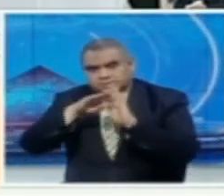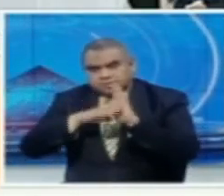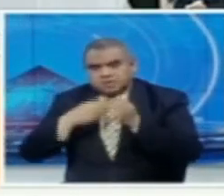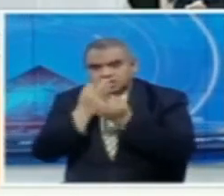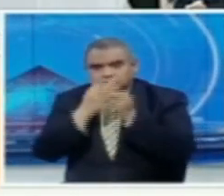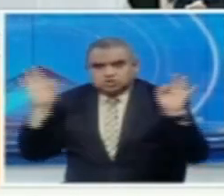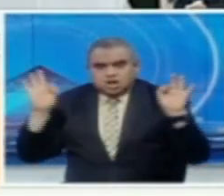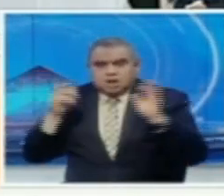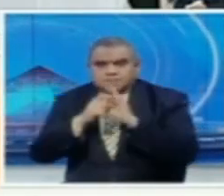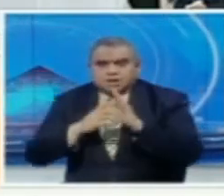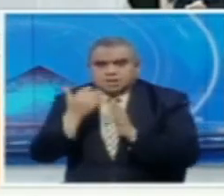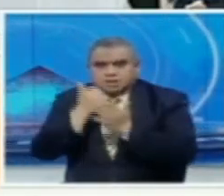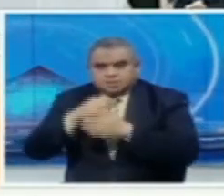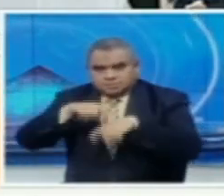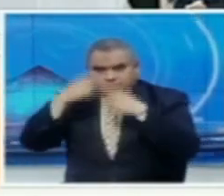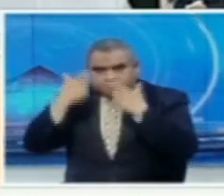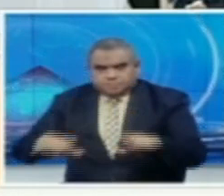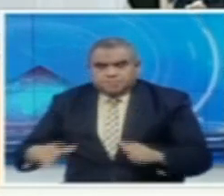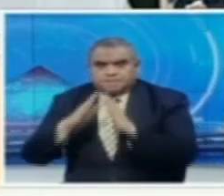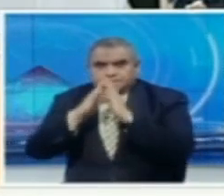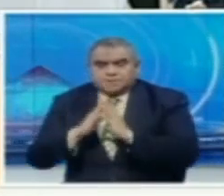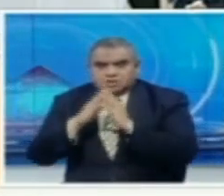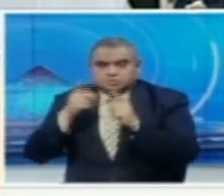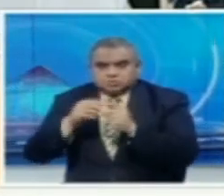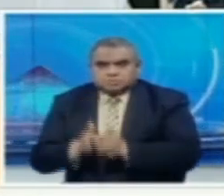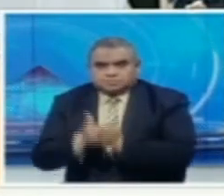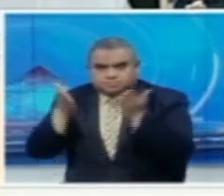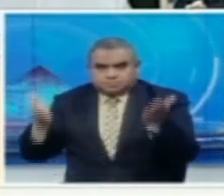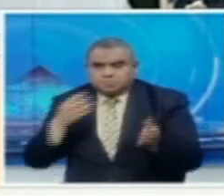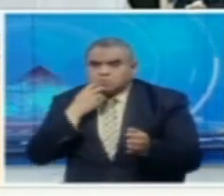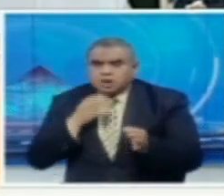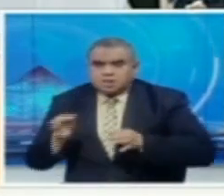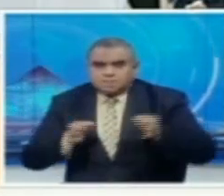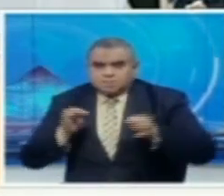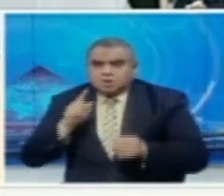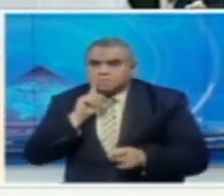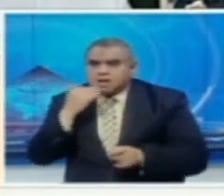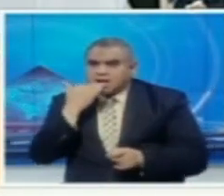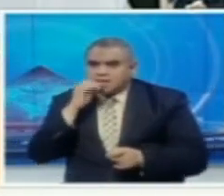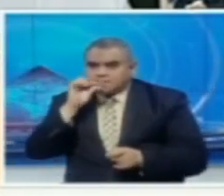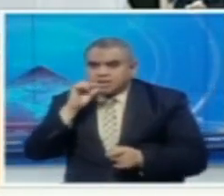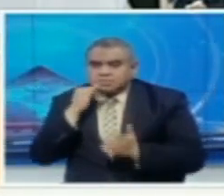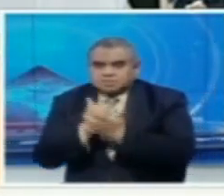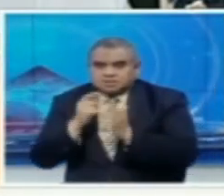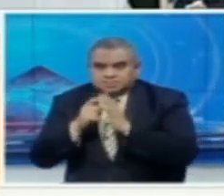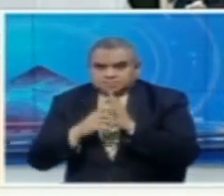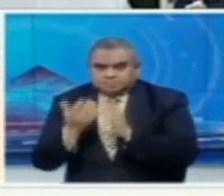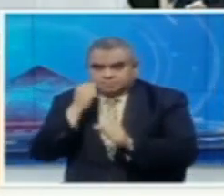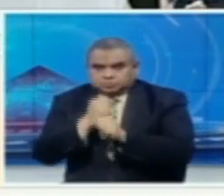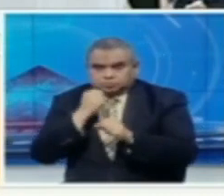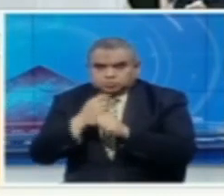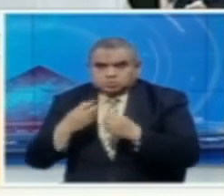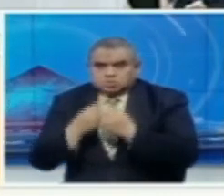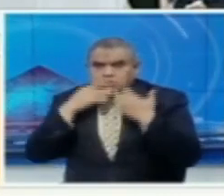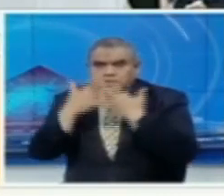الشاملة على مستوى الجمهورية. وقد عرض المهندس محمد يحيى زكي المؤشرات المالية فيما يتعلق